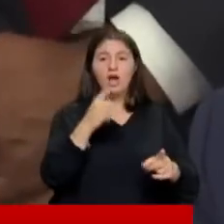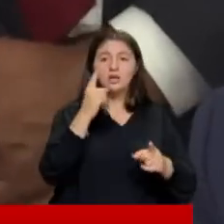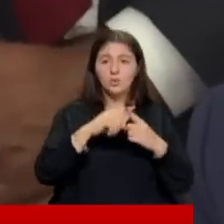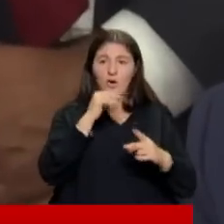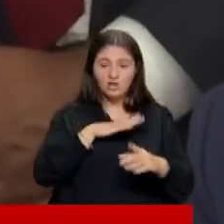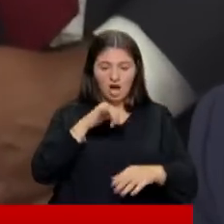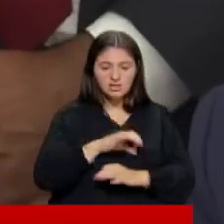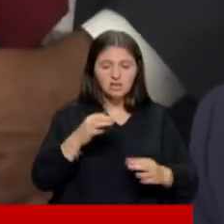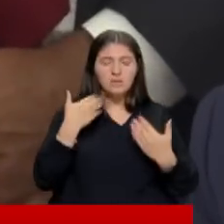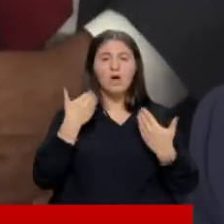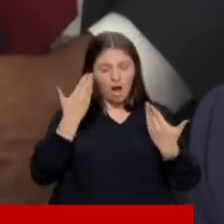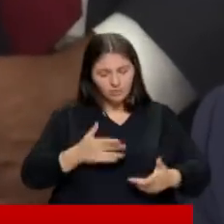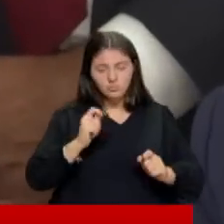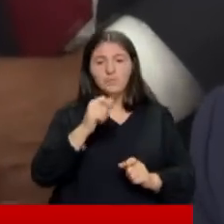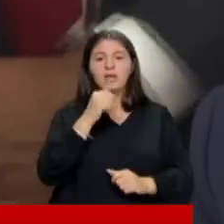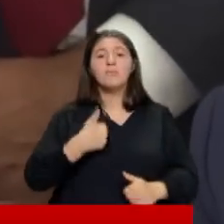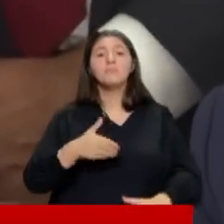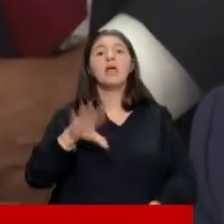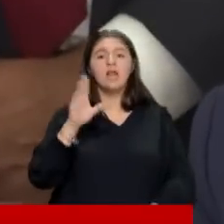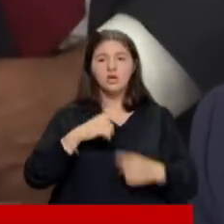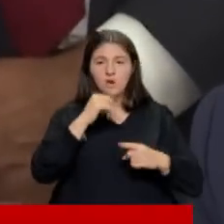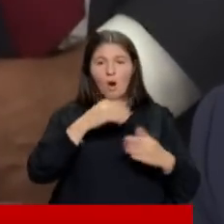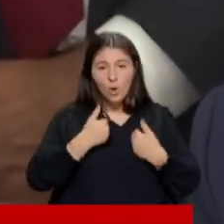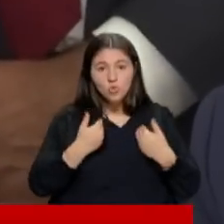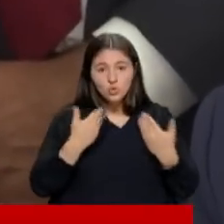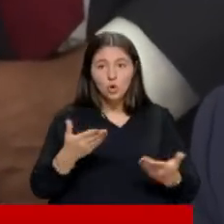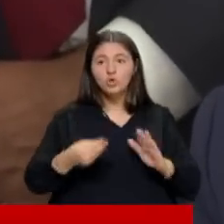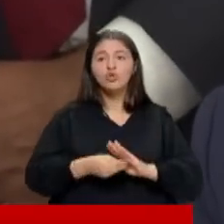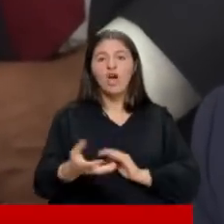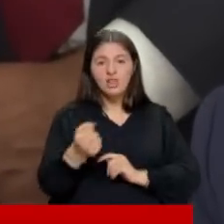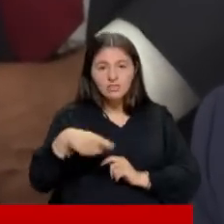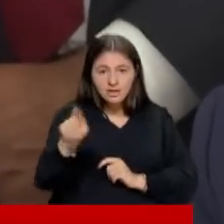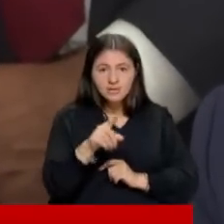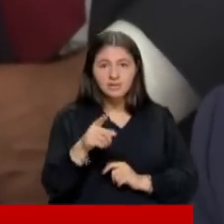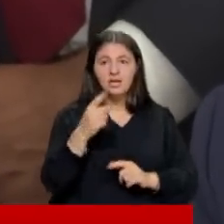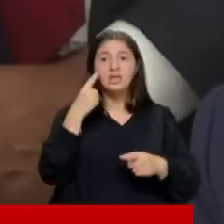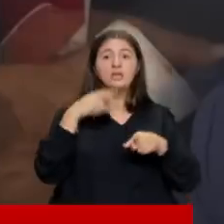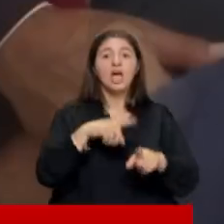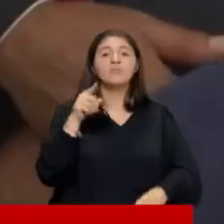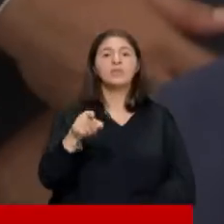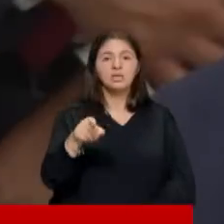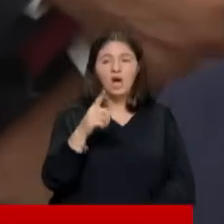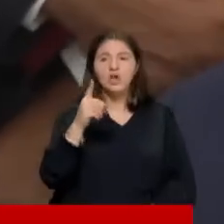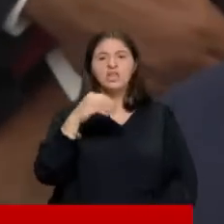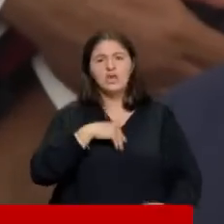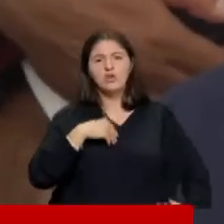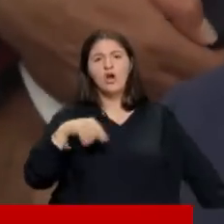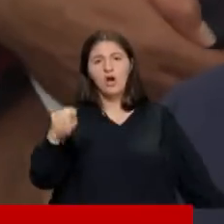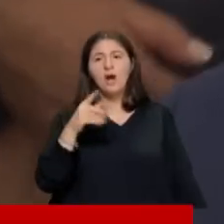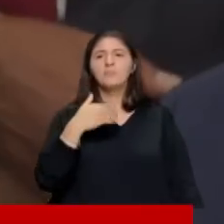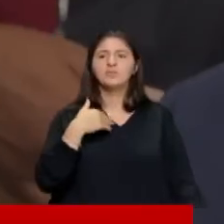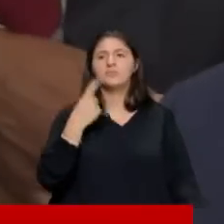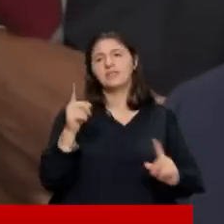Kılıçdaroğlu haksızlığa boyun eğecek bir adam değildir Kemal Kılıçdaroğlu rüşvet alanların takipçisidir onlar sanıyorlar ki